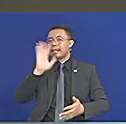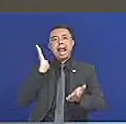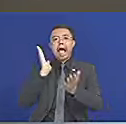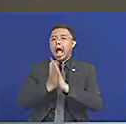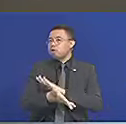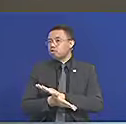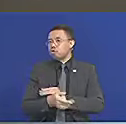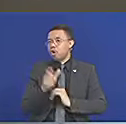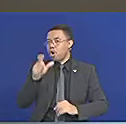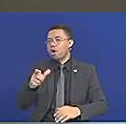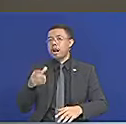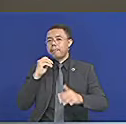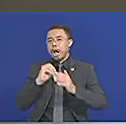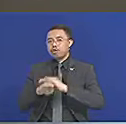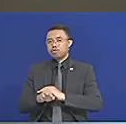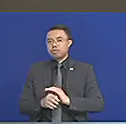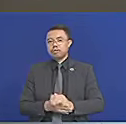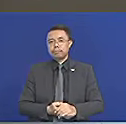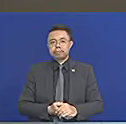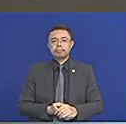otomatis.